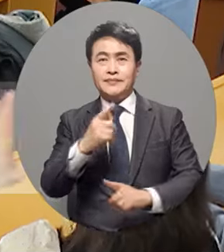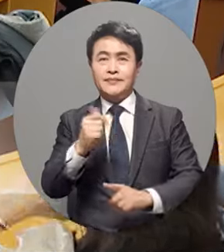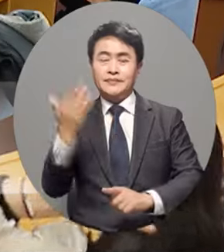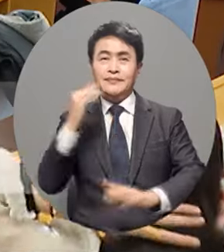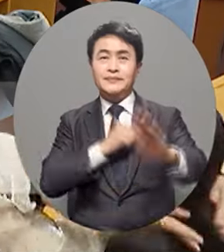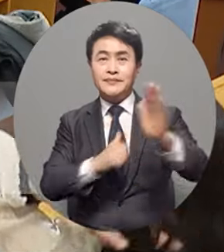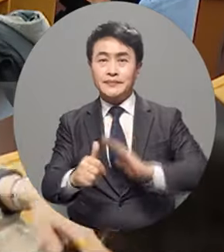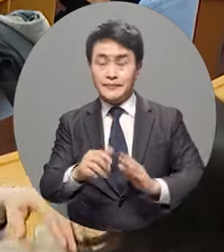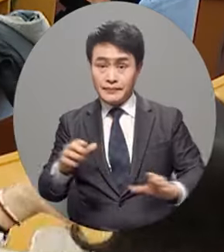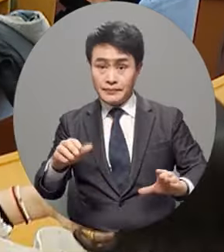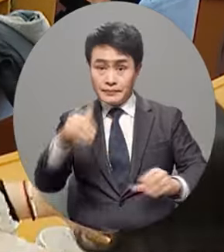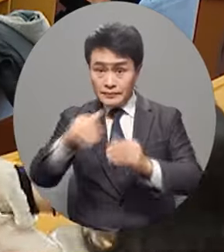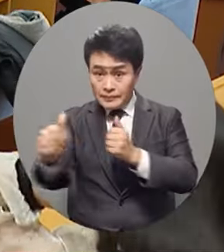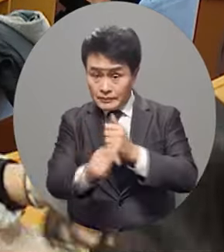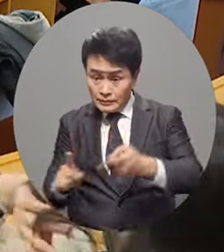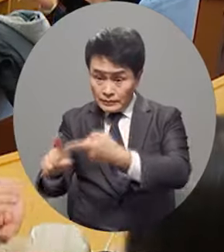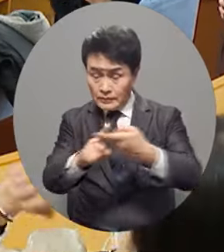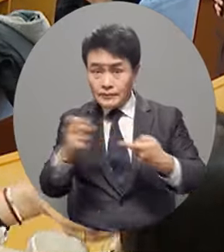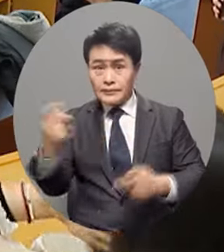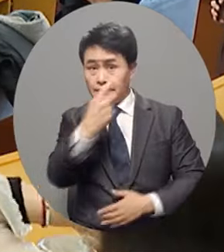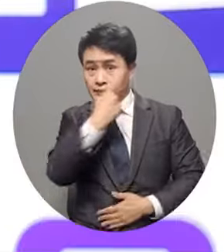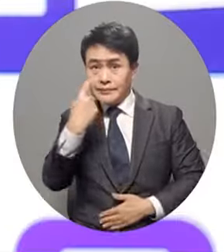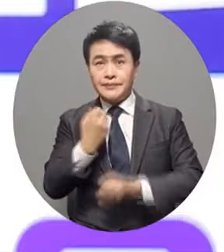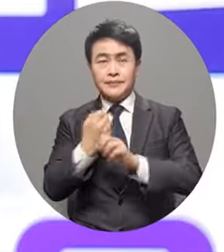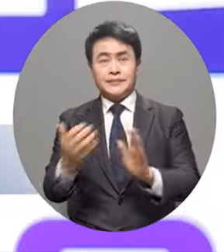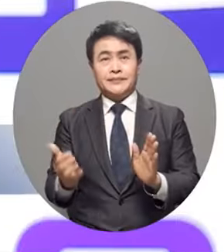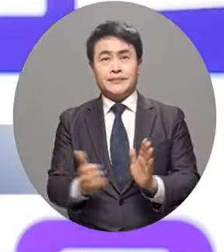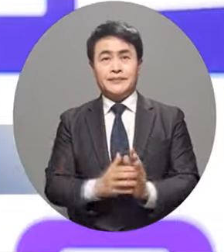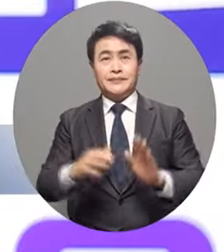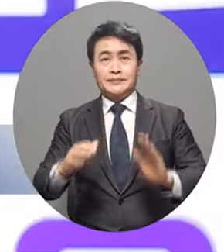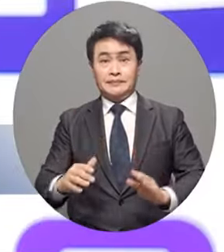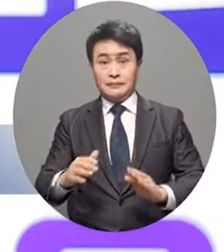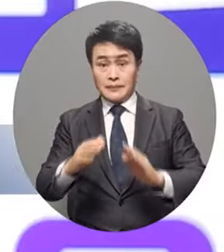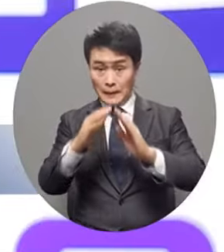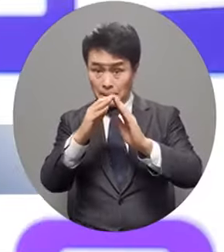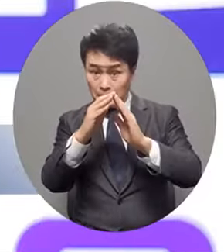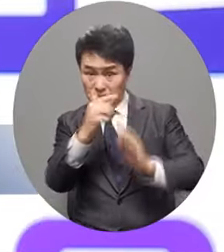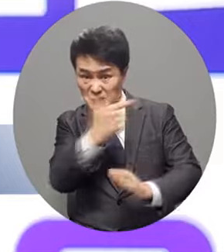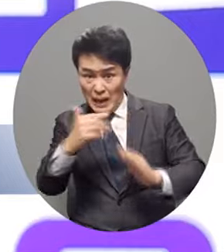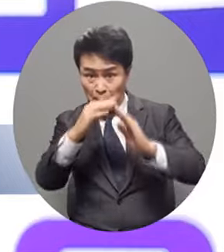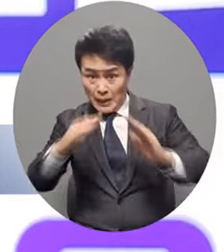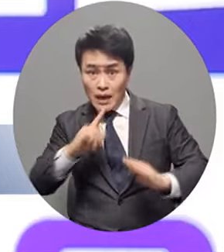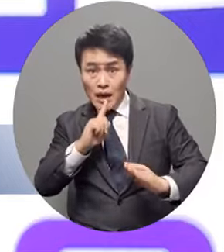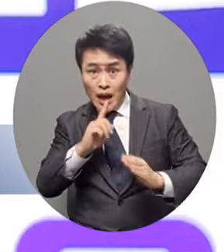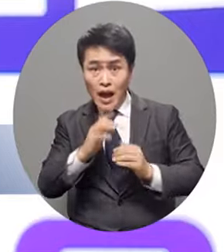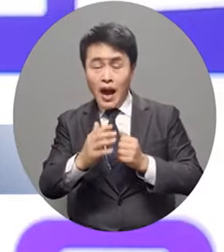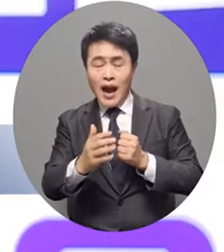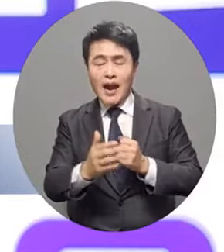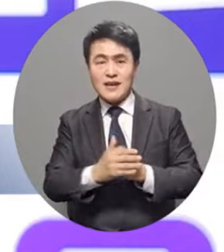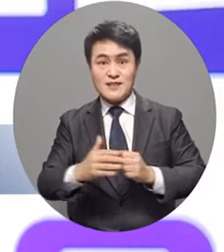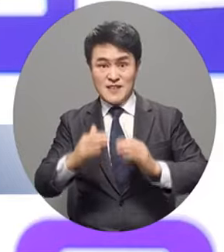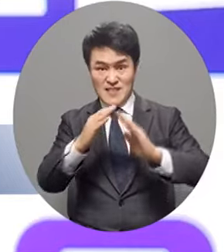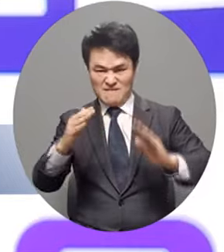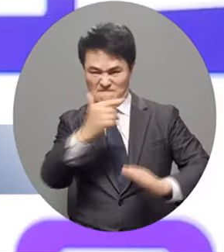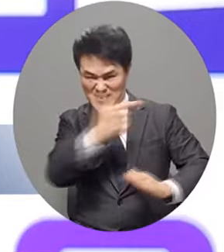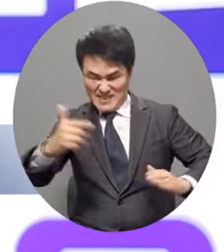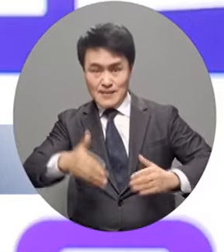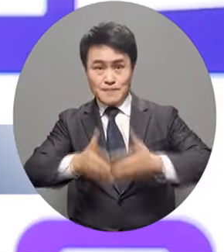대표는 총선 연대 방침을 재확인했습니다. 빅텐트 말씀하셨는데 텐트 크게